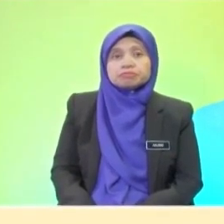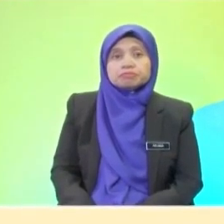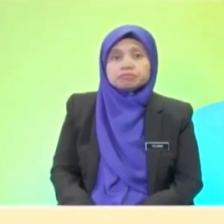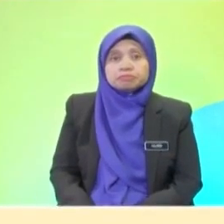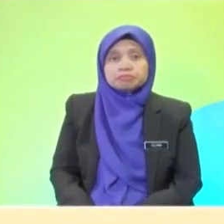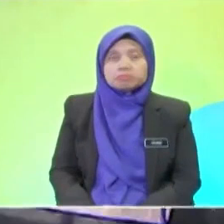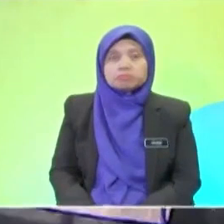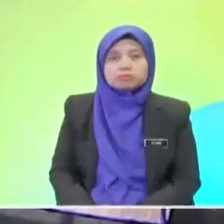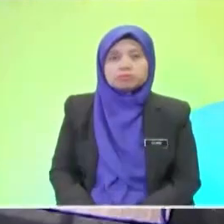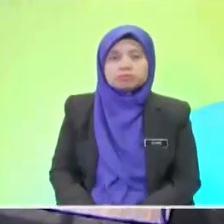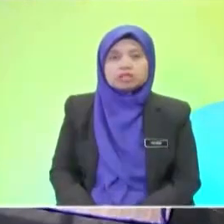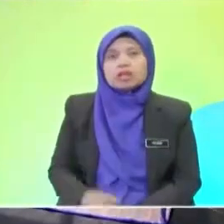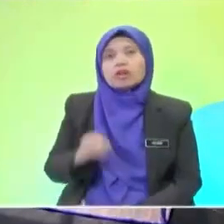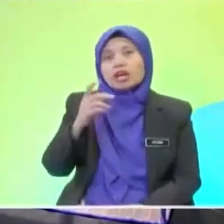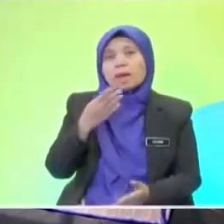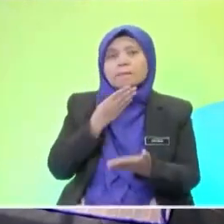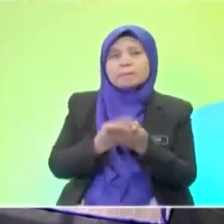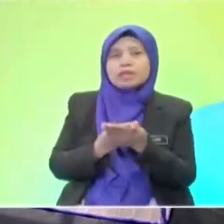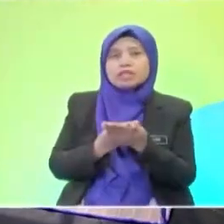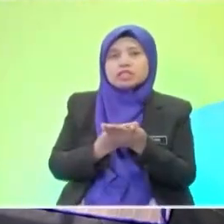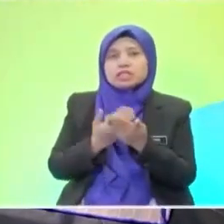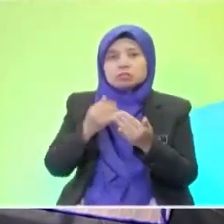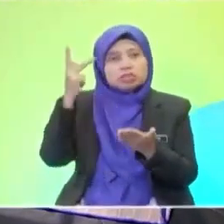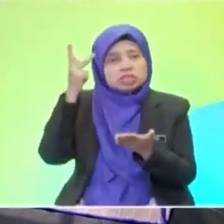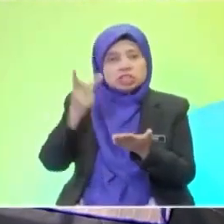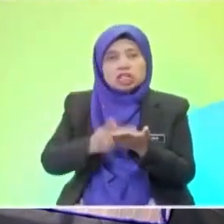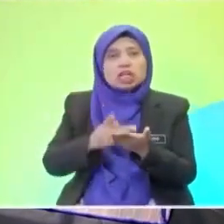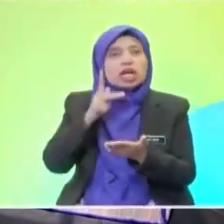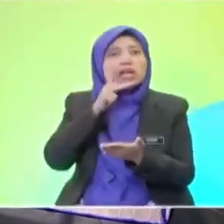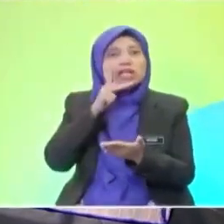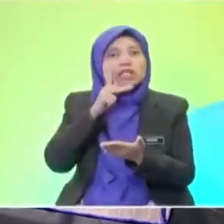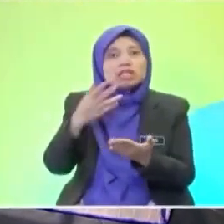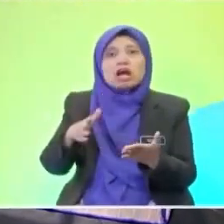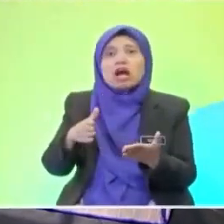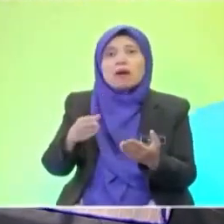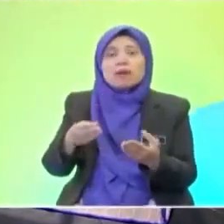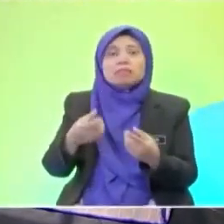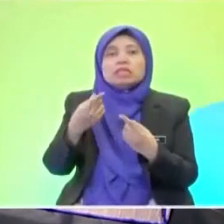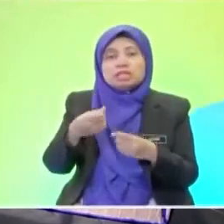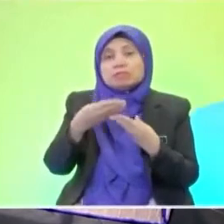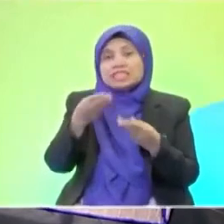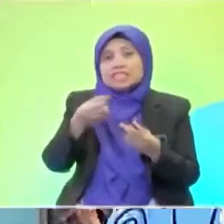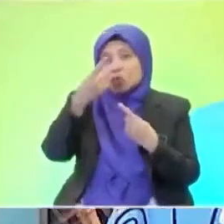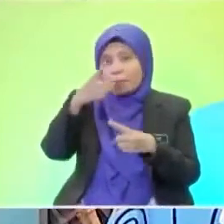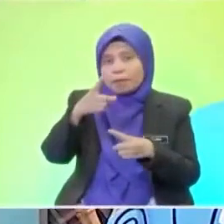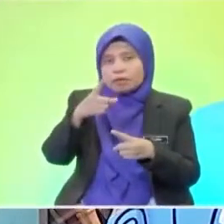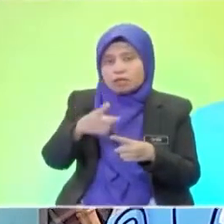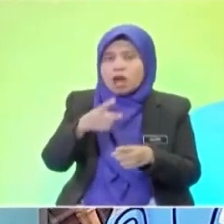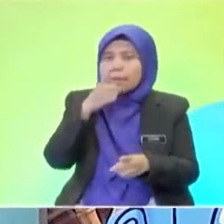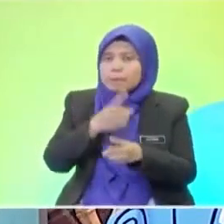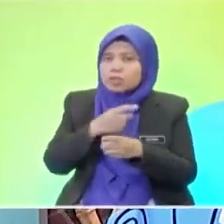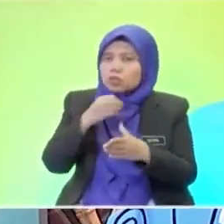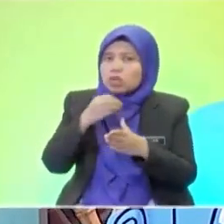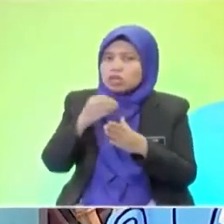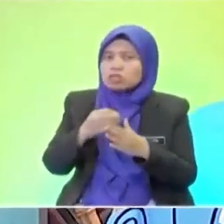nya saya percaya Khairul sudah pengunci jawabannya Mari sama-sama kita simak Adakah Respon